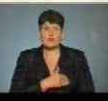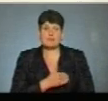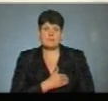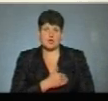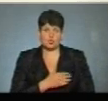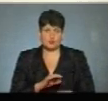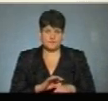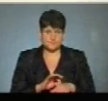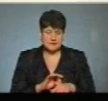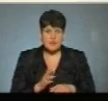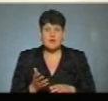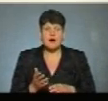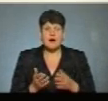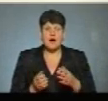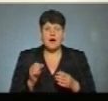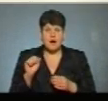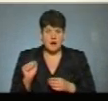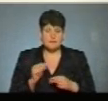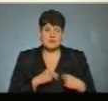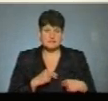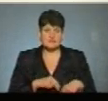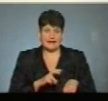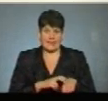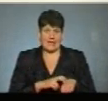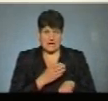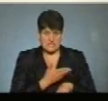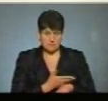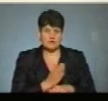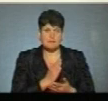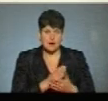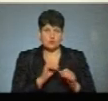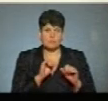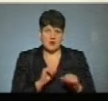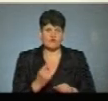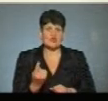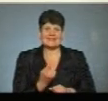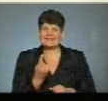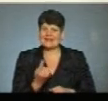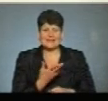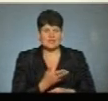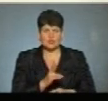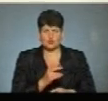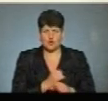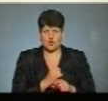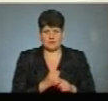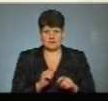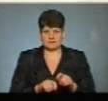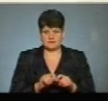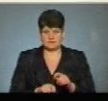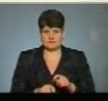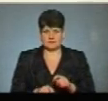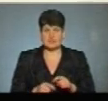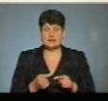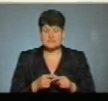скринінг температури, але працівники лікарі, тобто вони мають право єдині, хто робити експрес-тести. Ну, це в зв'язку